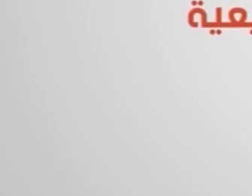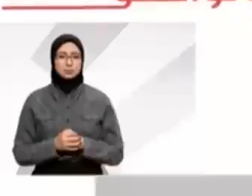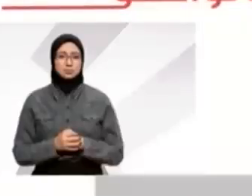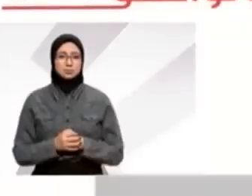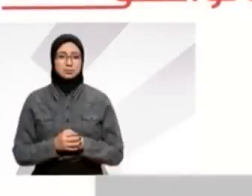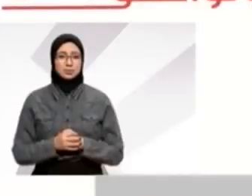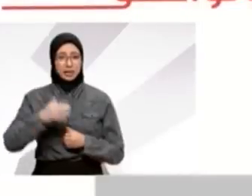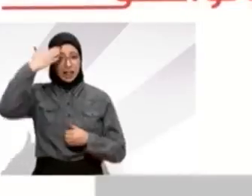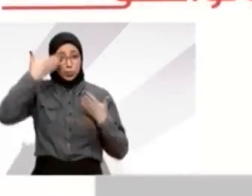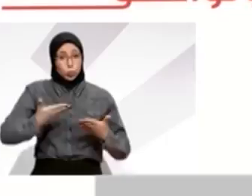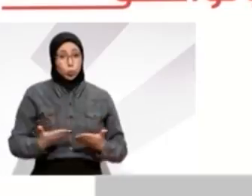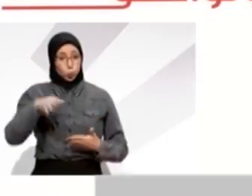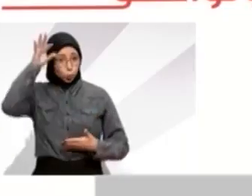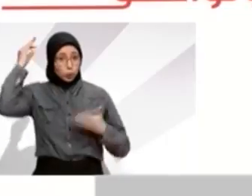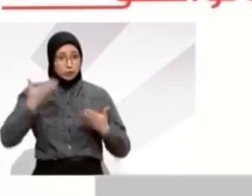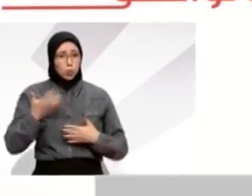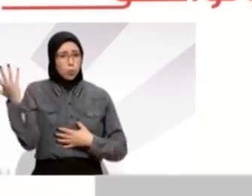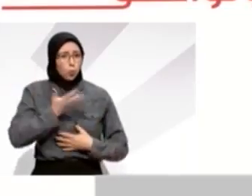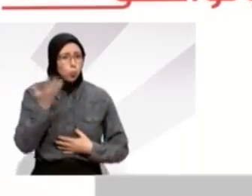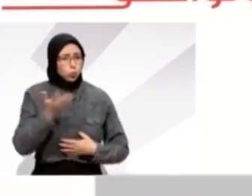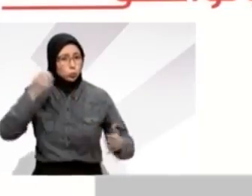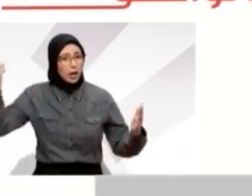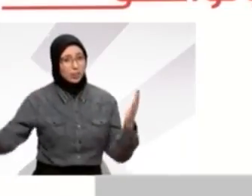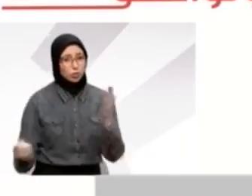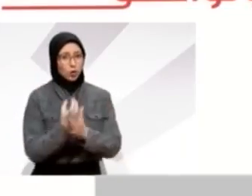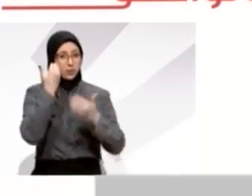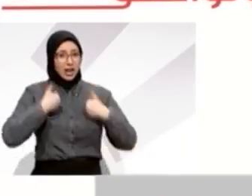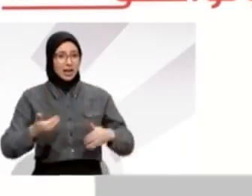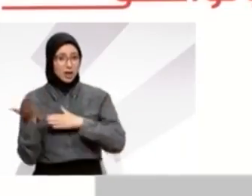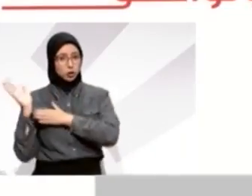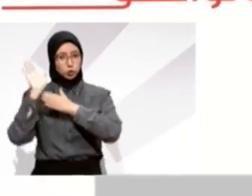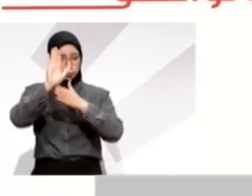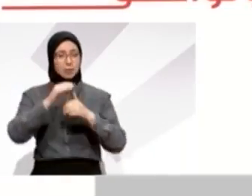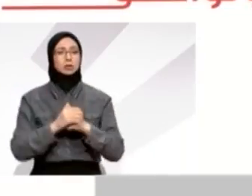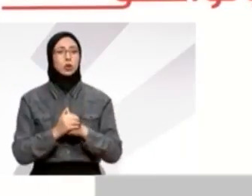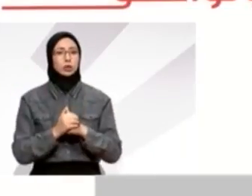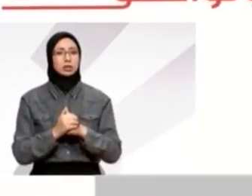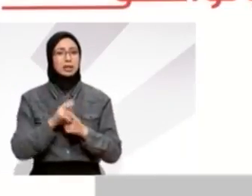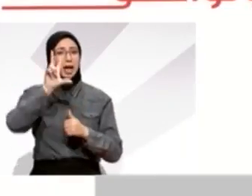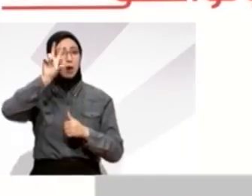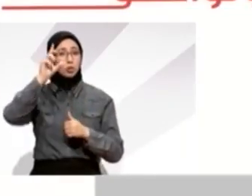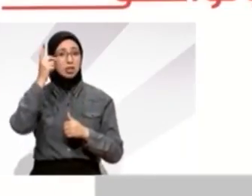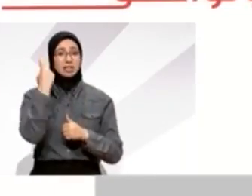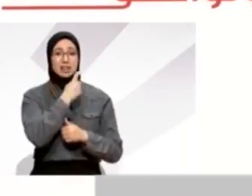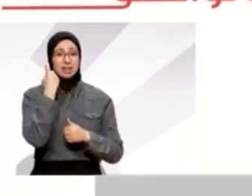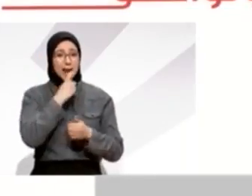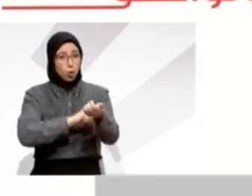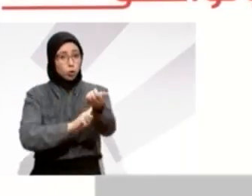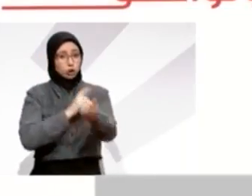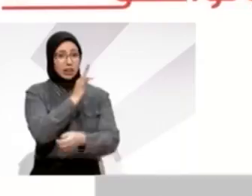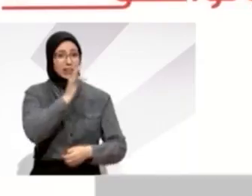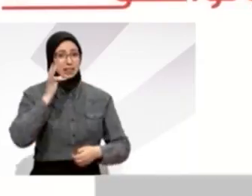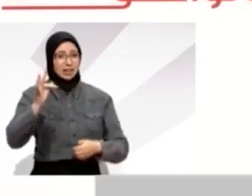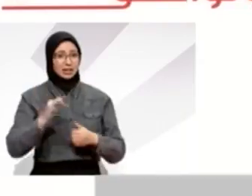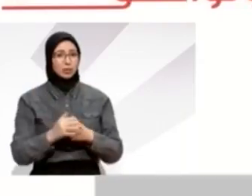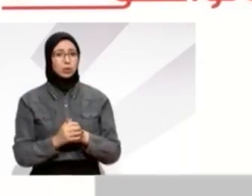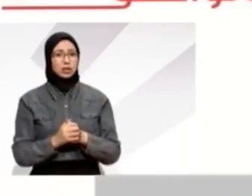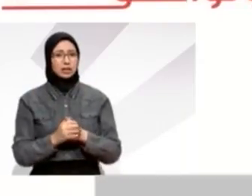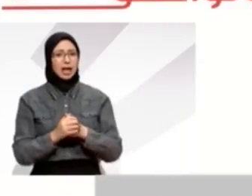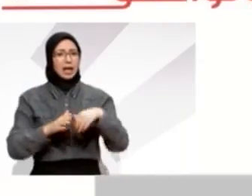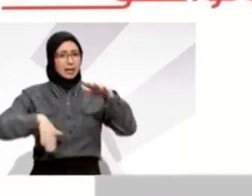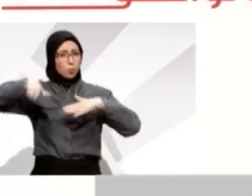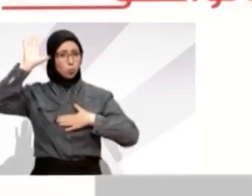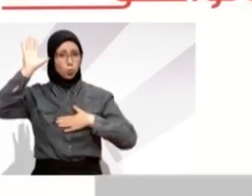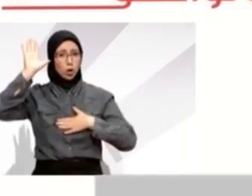تونس اليوم تحتاج روح جديده قدم لكم روحي انا اسفه دين واحد وثلاثين اثنين حكم